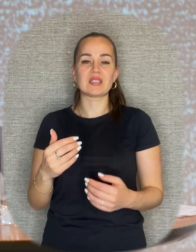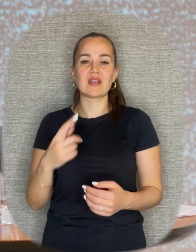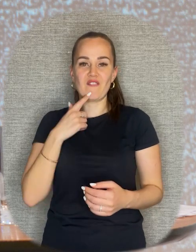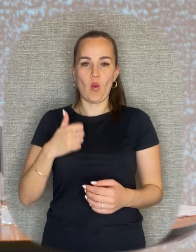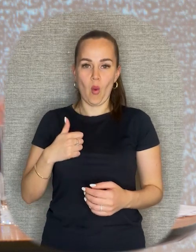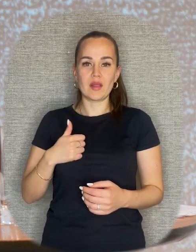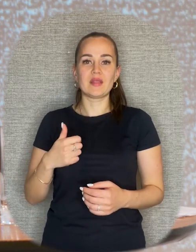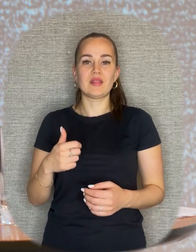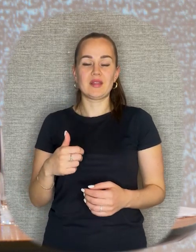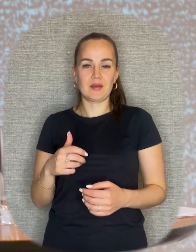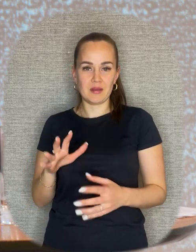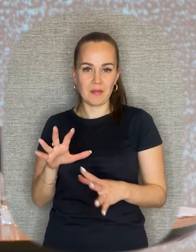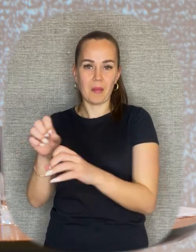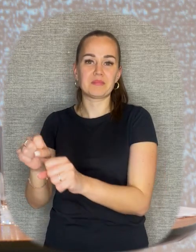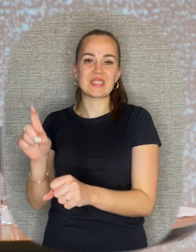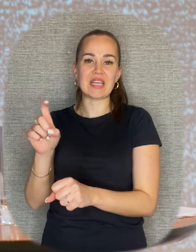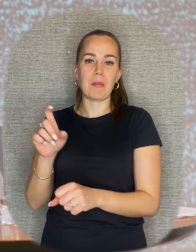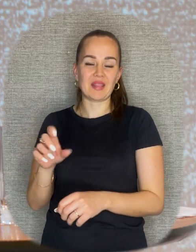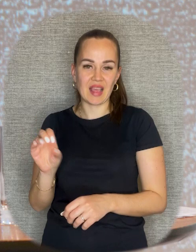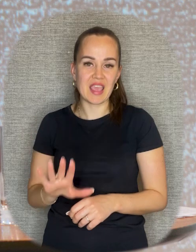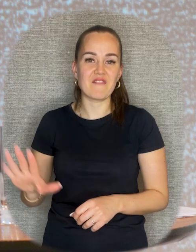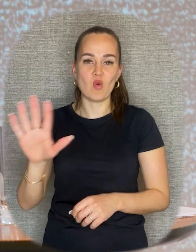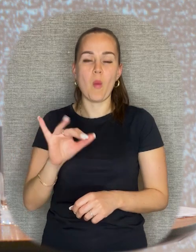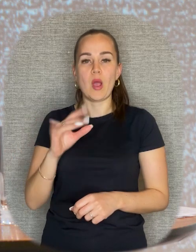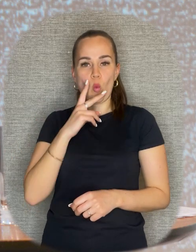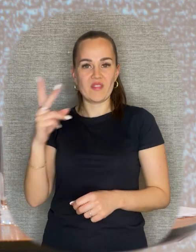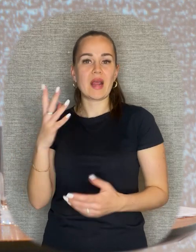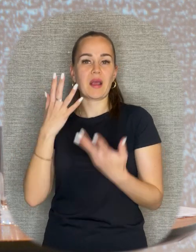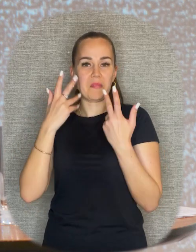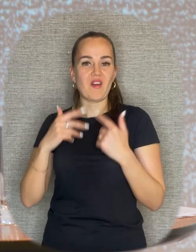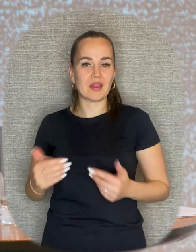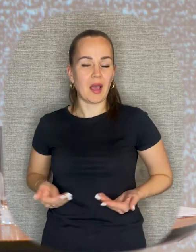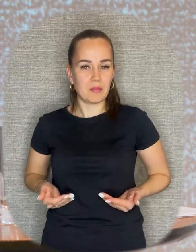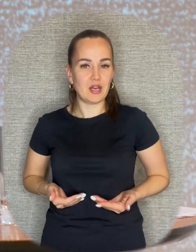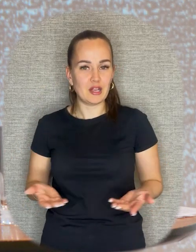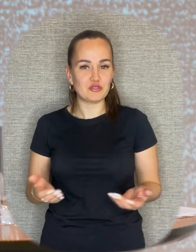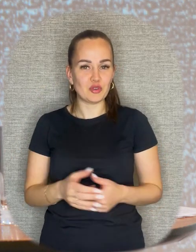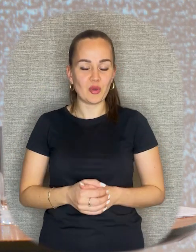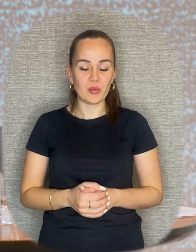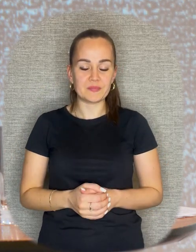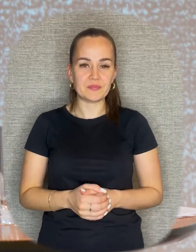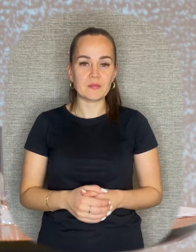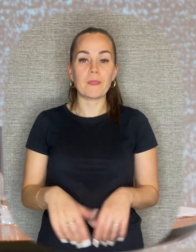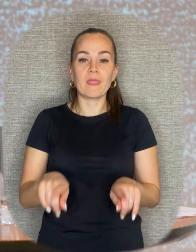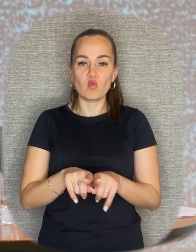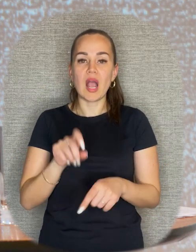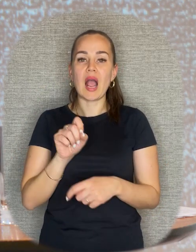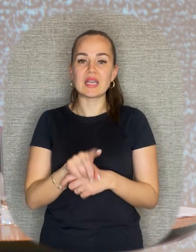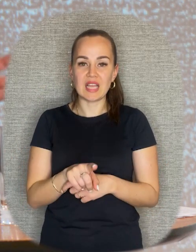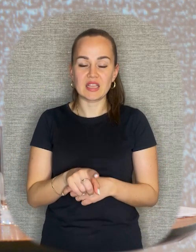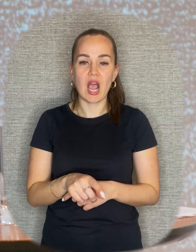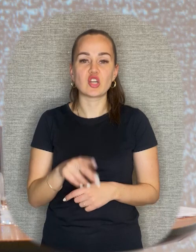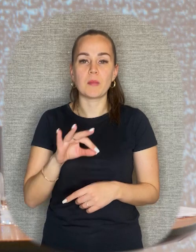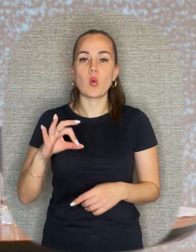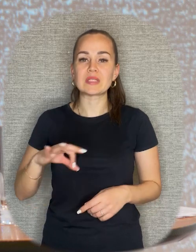смелая в сорок четвёртом году говорить про то что сейчас наши воины пройдут по Западной Европе увидят комфортабельное жильё Но вот тем не менее причём он это